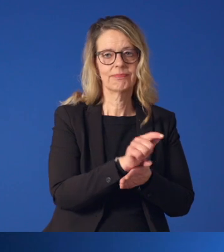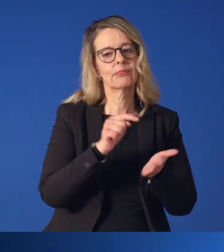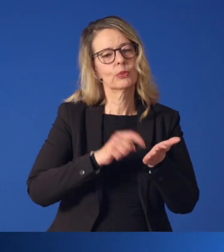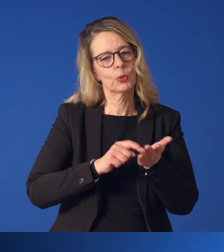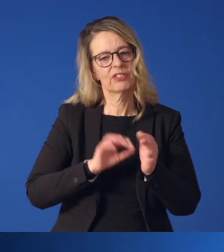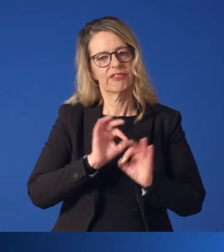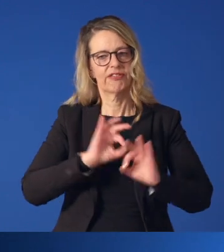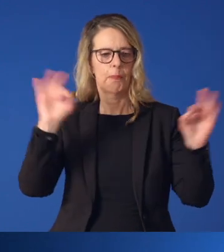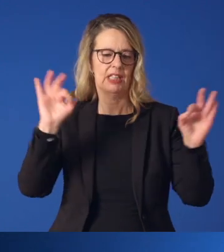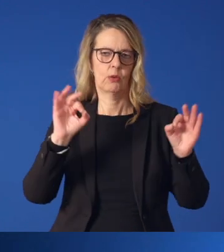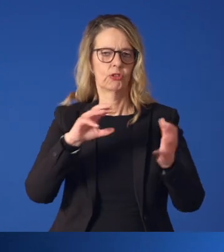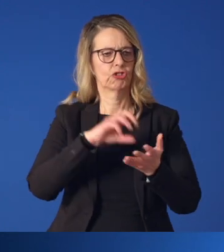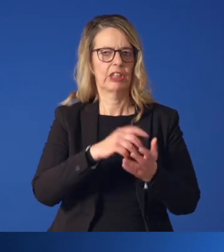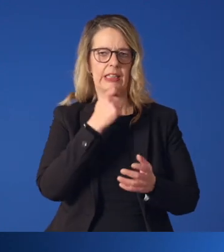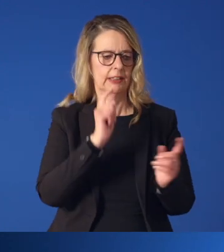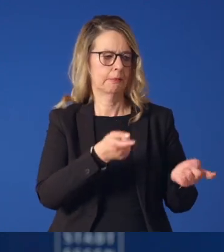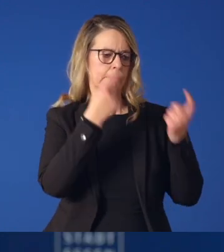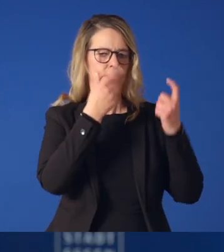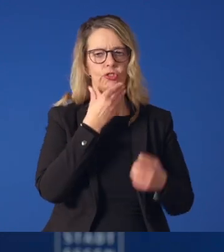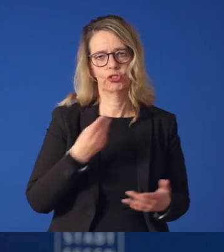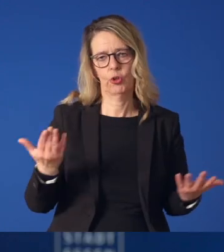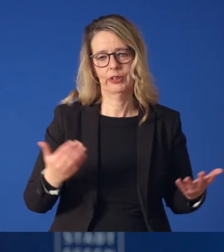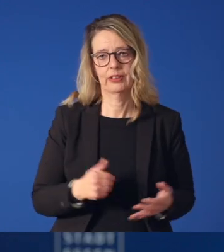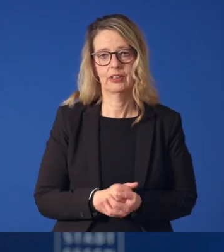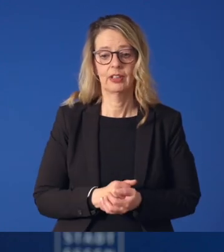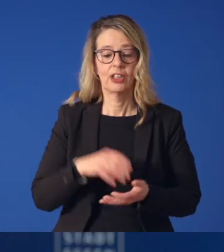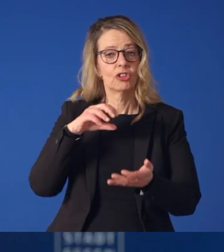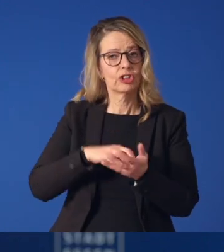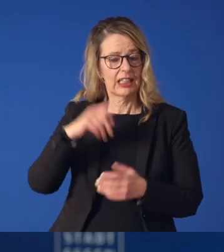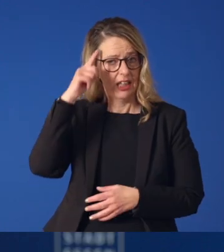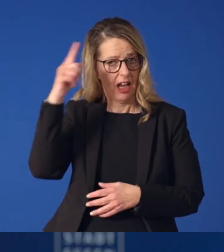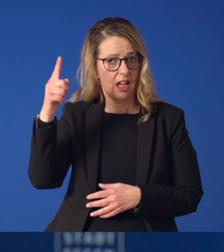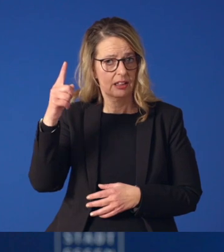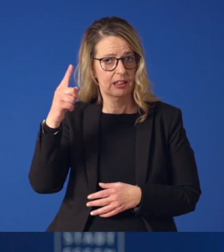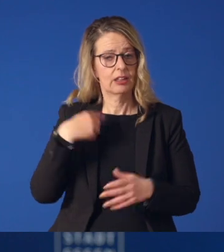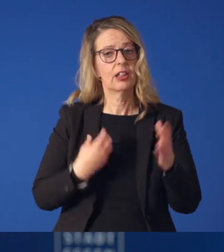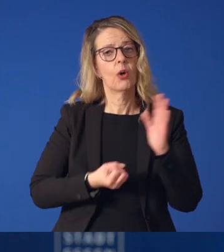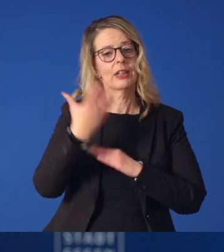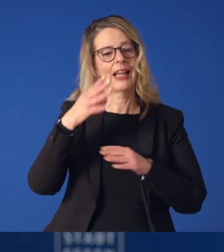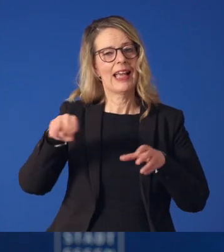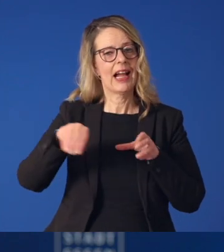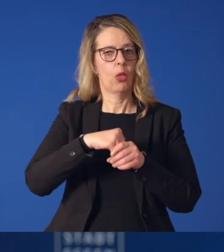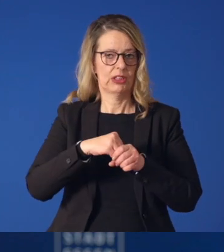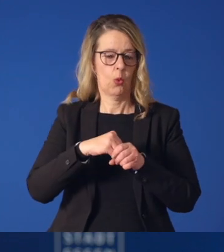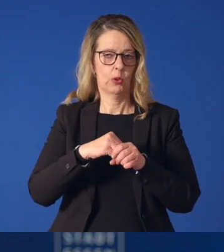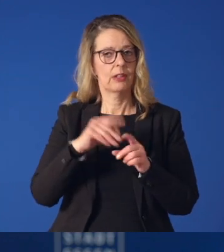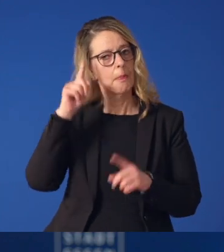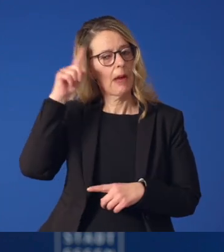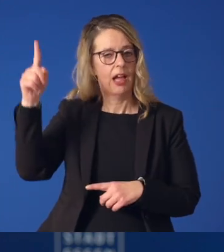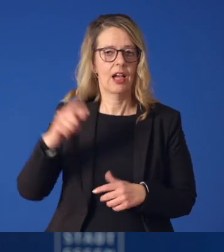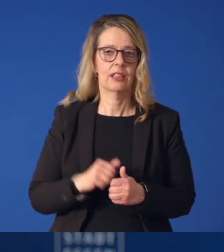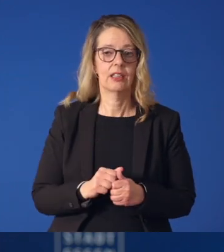einer Verbesserung des Stadtbildes beitragen. Der Stadtrat hat außerdem für die Einrichtung eines Inklusionsbeirates